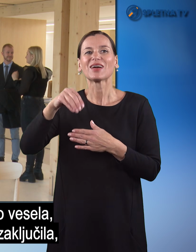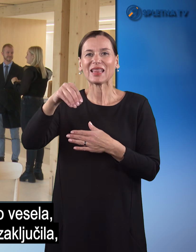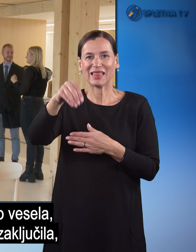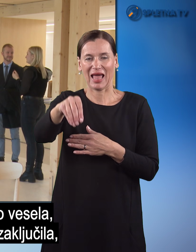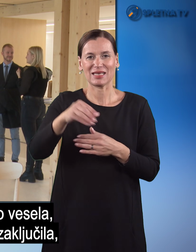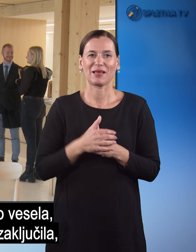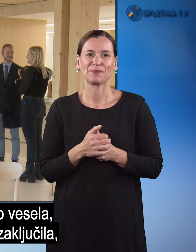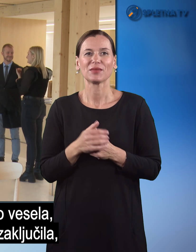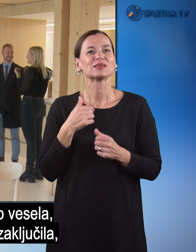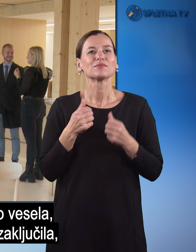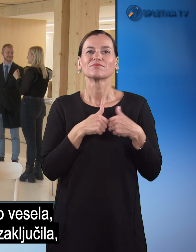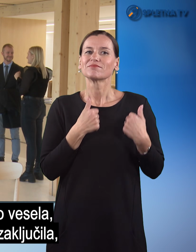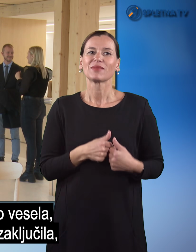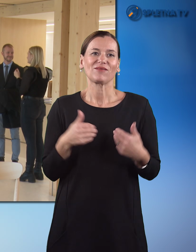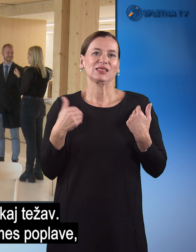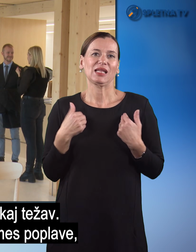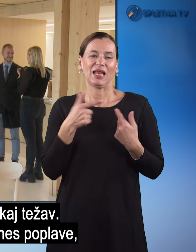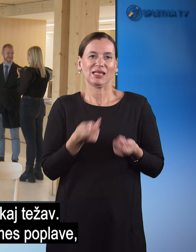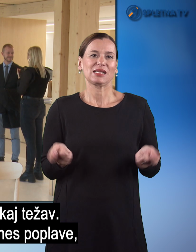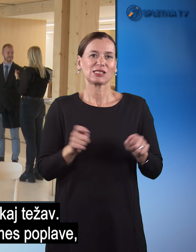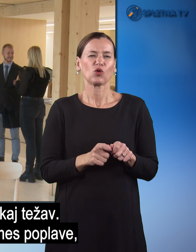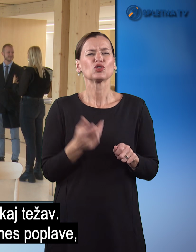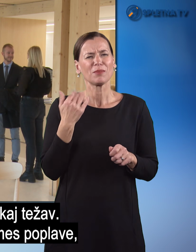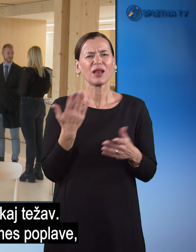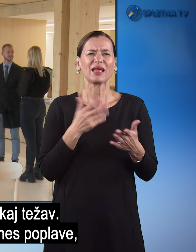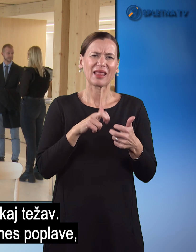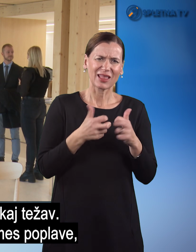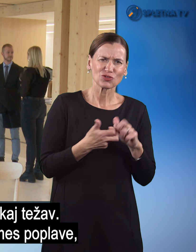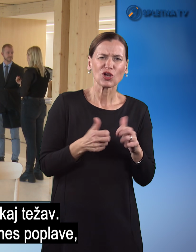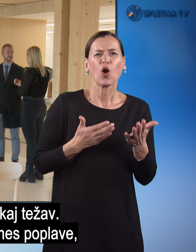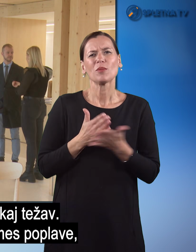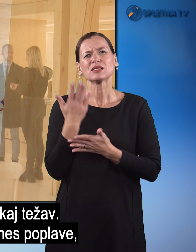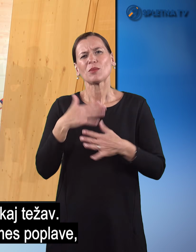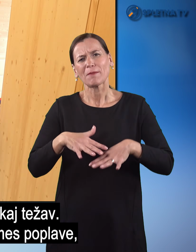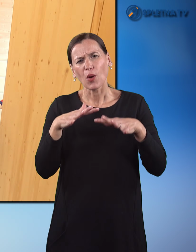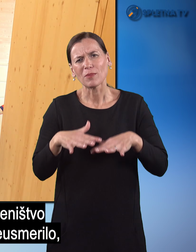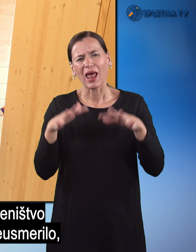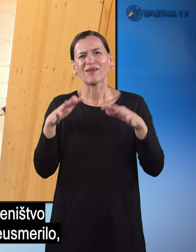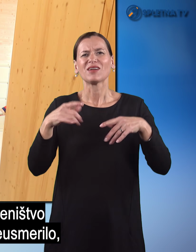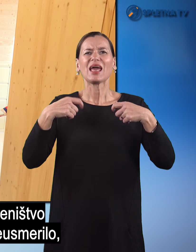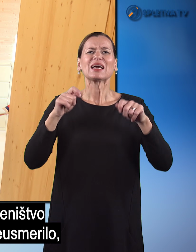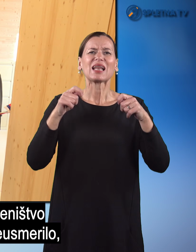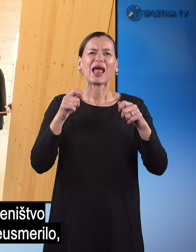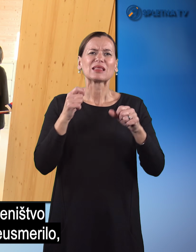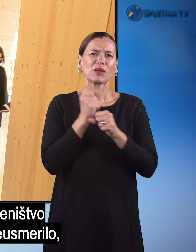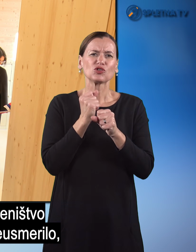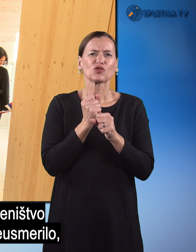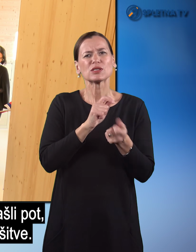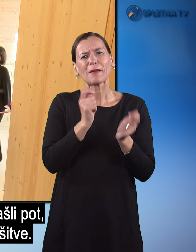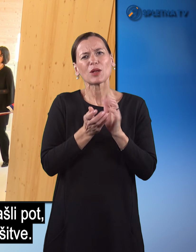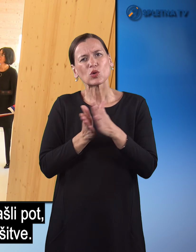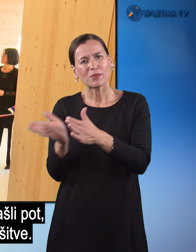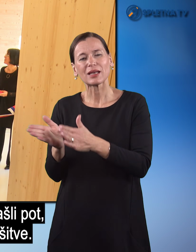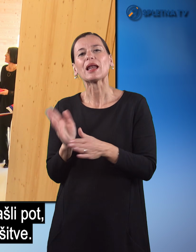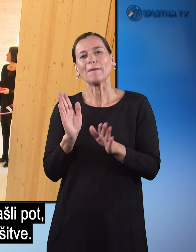res iskreno vesela, da se je ta faza zaključila, ker je bilo kar nekaj težav. Veste, da so bile poplave vmes, da se je gradbeništvo na nek način preusmerilo, ampak